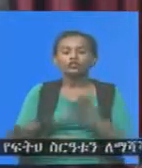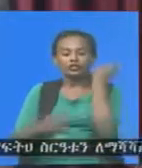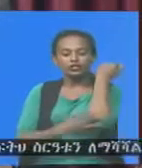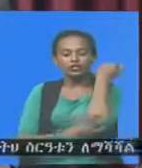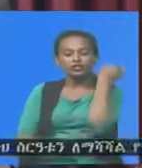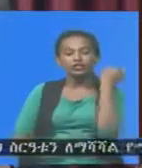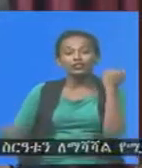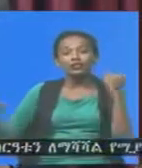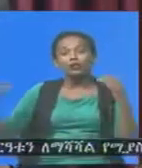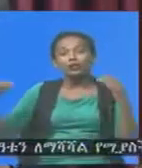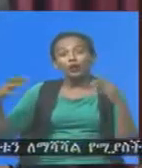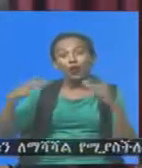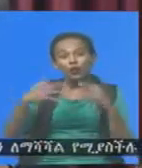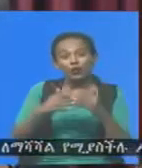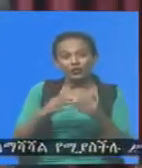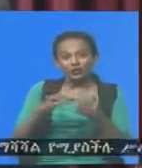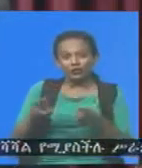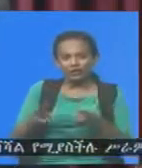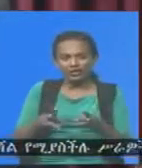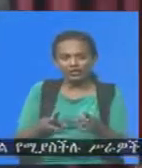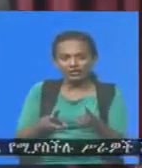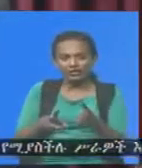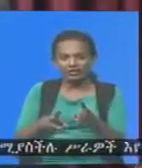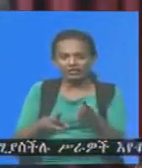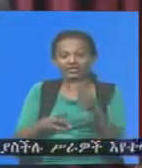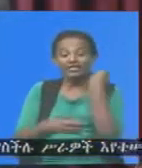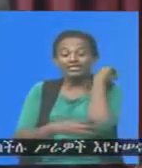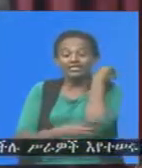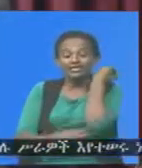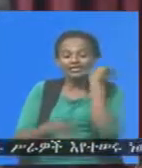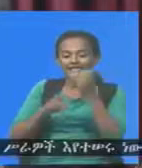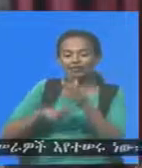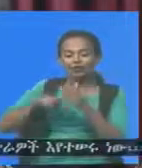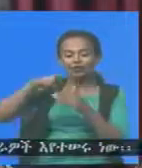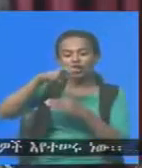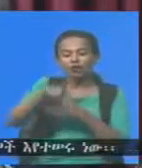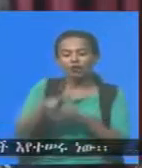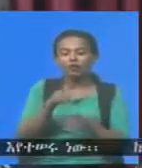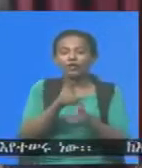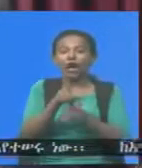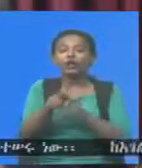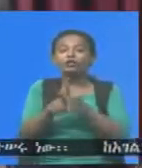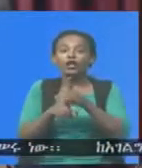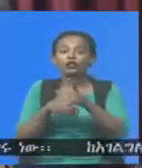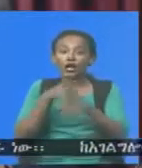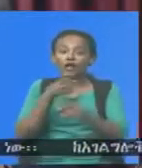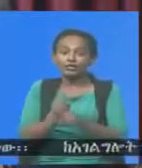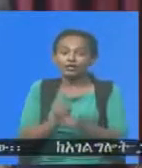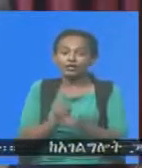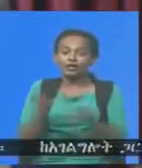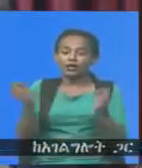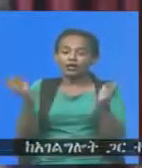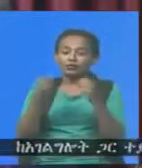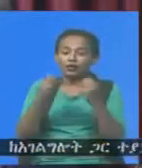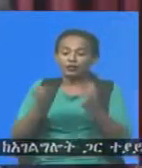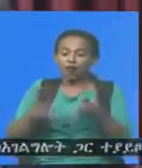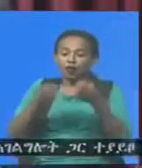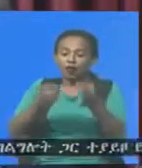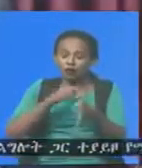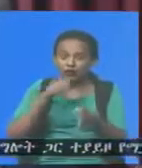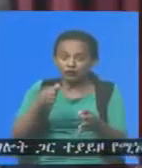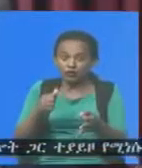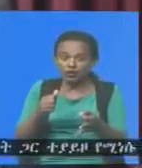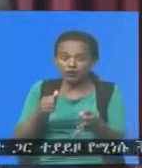የሚዋጉበት መንገድ ደህነትን የሚሻገሩበት አቅጣጫ አስይዘን ጸብ ካላወረስናቸው ተባብረው ሊለሙ ይችላሉ።